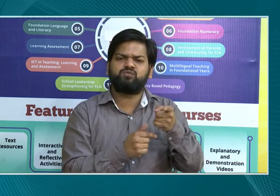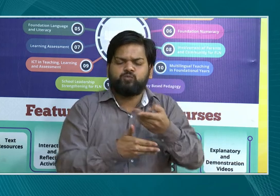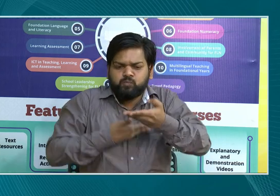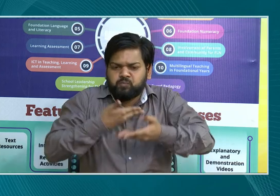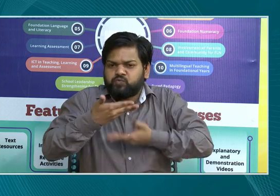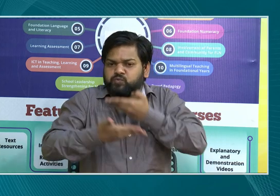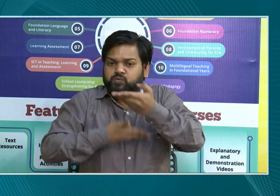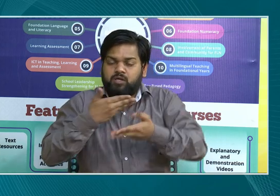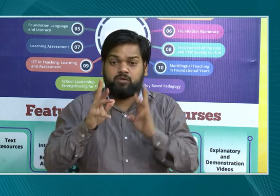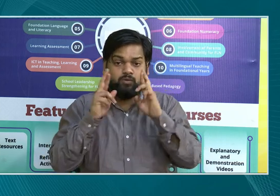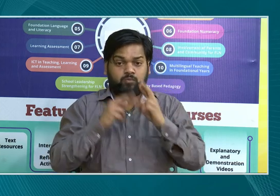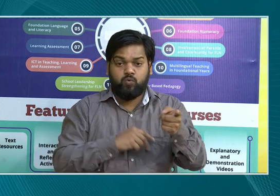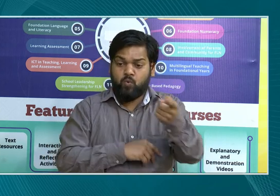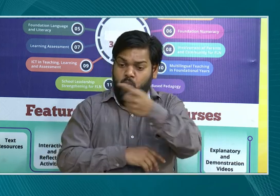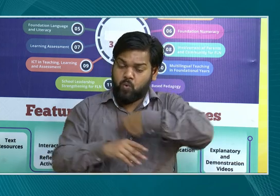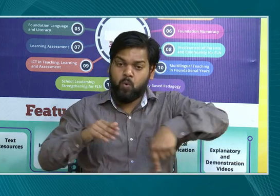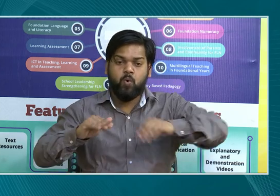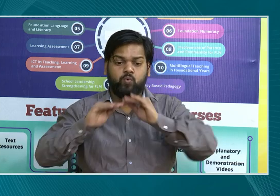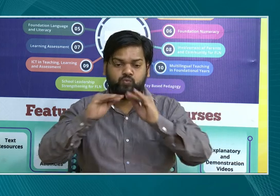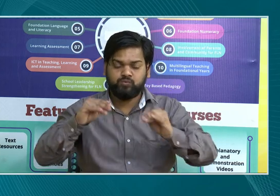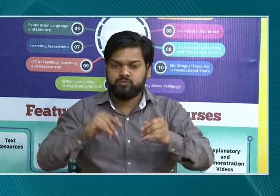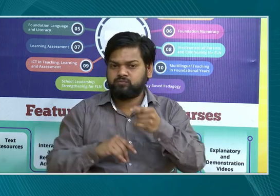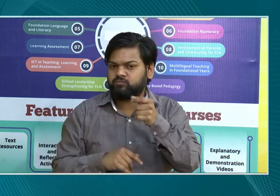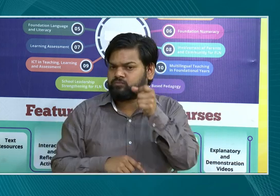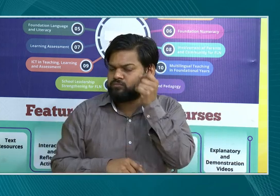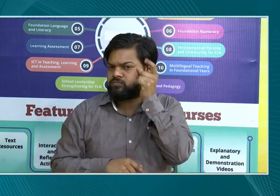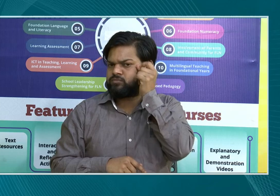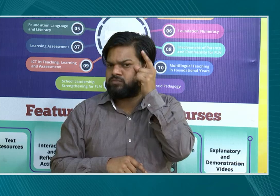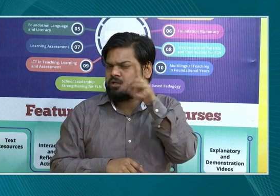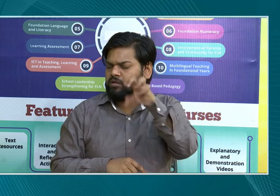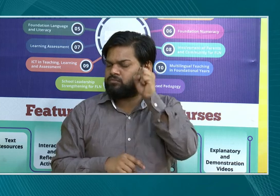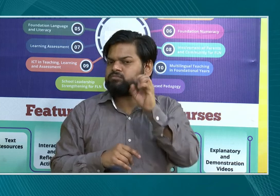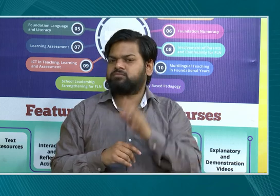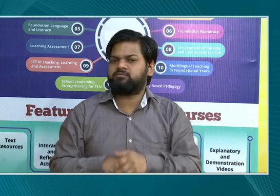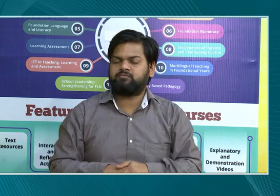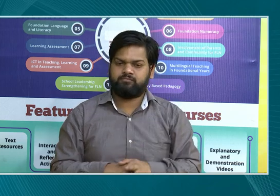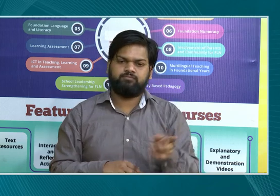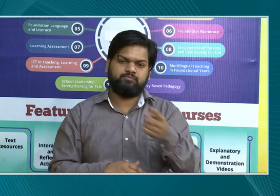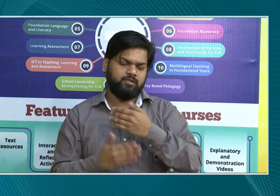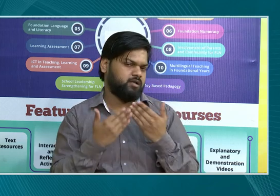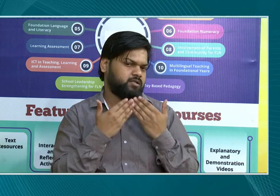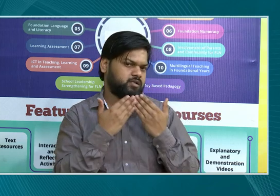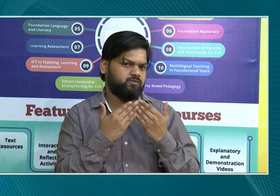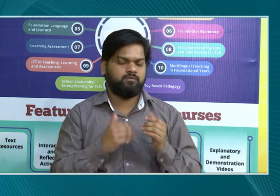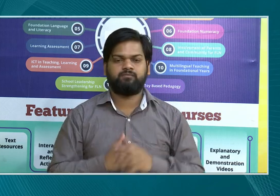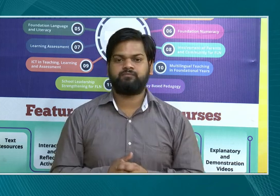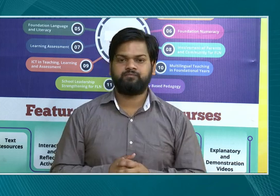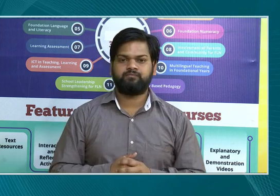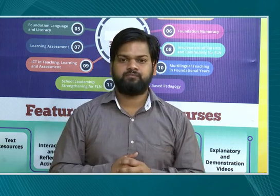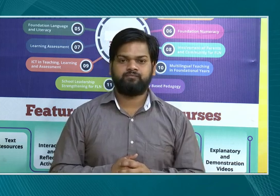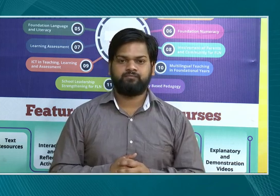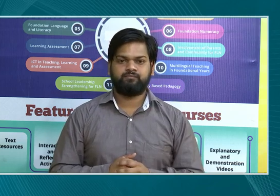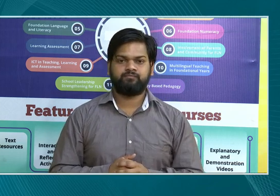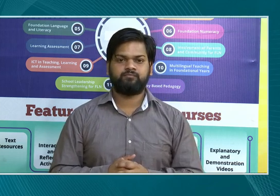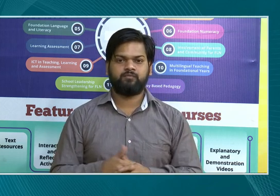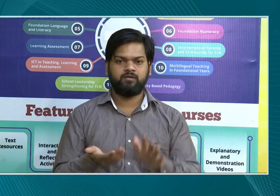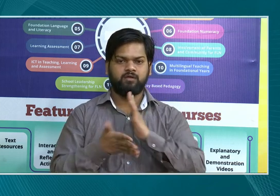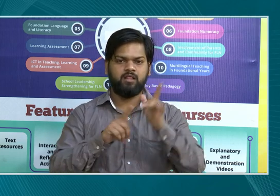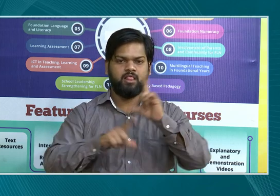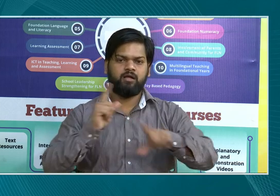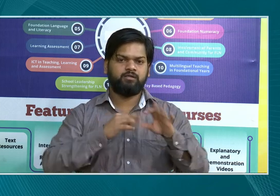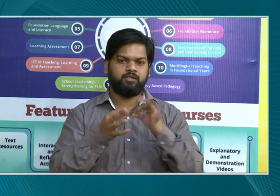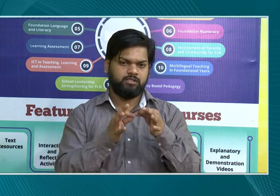उम्मीद है की वो जो प्रैक्टिकल क्लास आप करने का प्रयास कर रहे हैं उससे जरूर निसंदेह बच्चों को लाभ होगा बहुत-बहुत धन्यवाद निर्णय आपका भी बहुत-बहुत